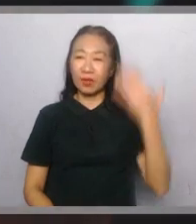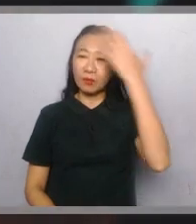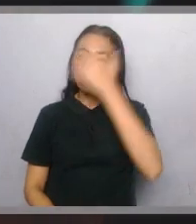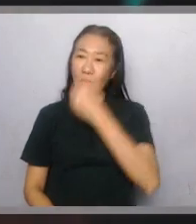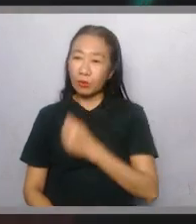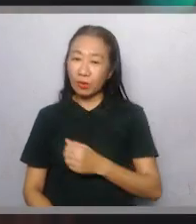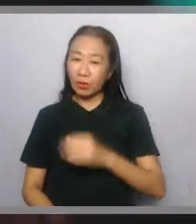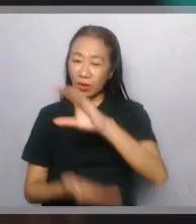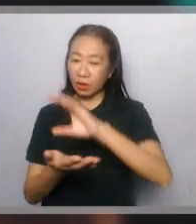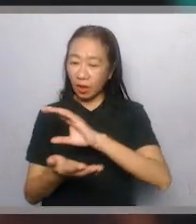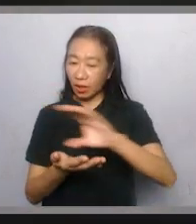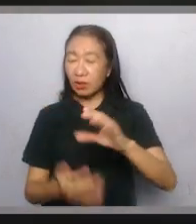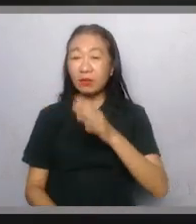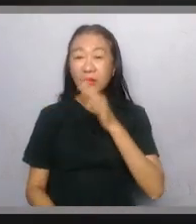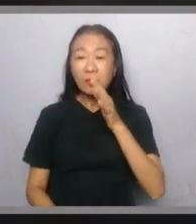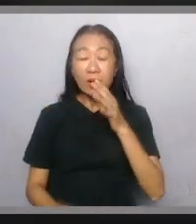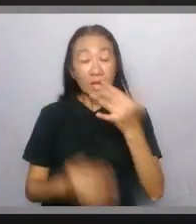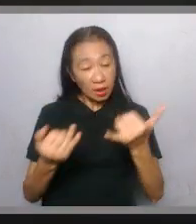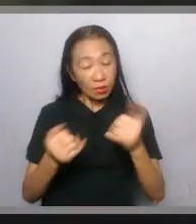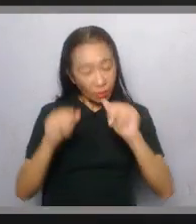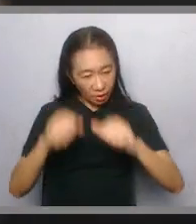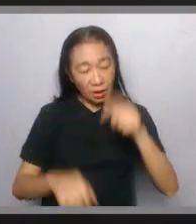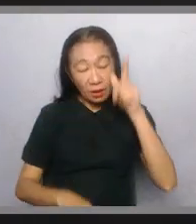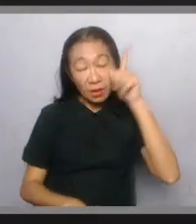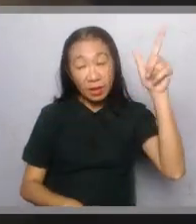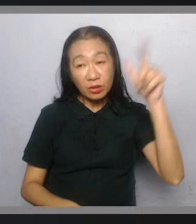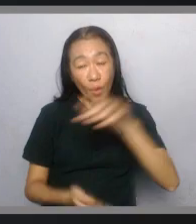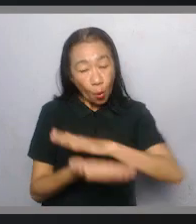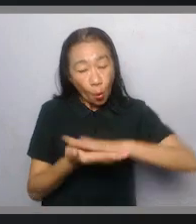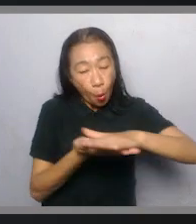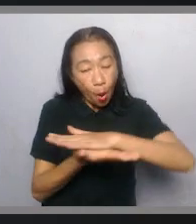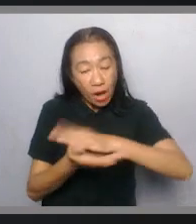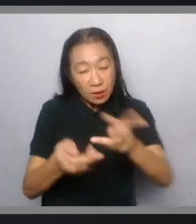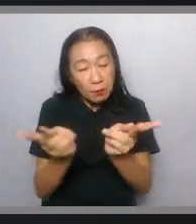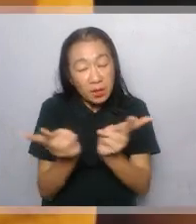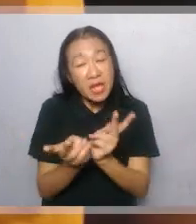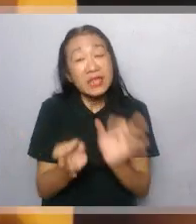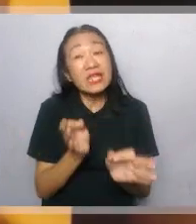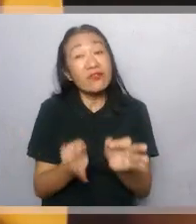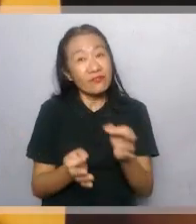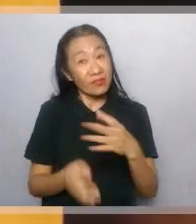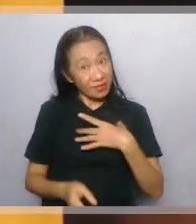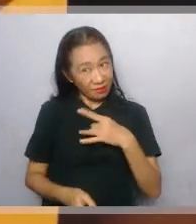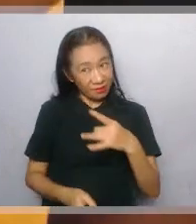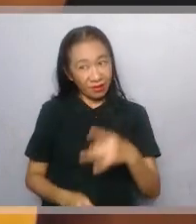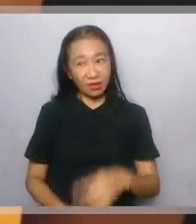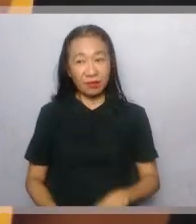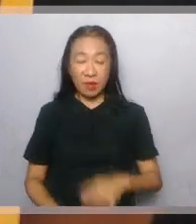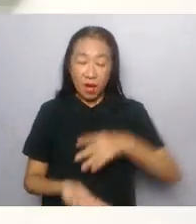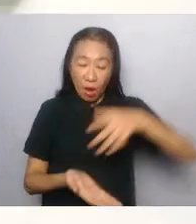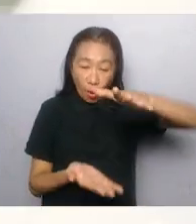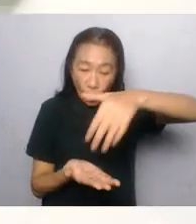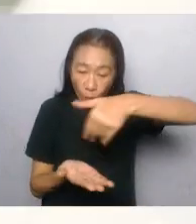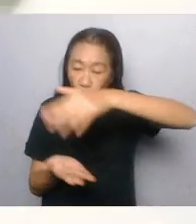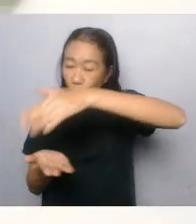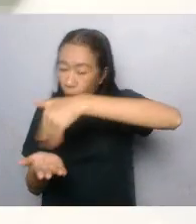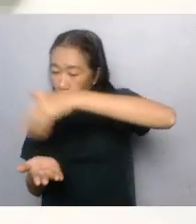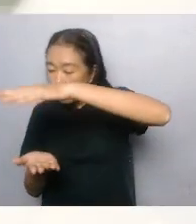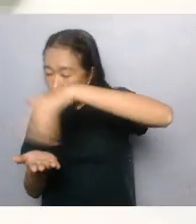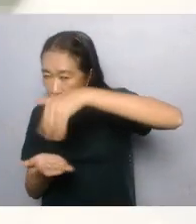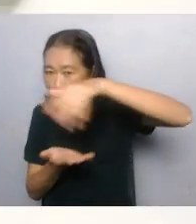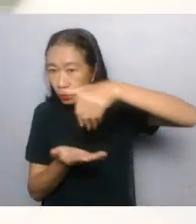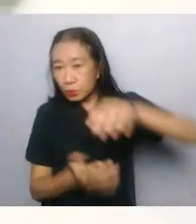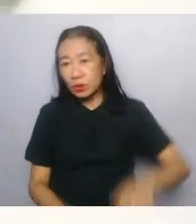Ganda ng cake ni Nanay. Ngayon kaya na ni Leo na magugas ng pinggan kung gugustuhin niya.